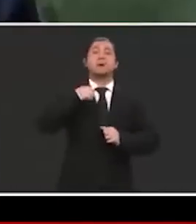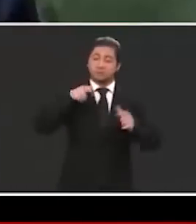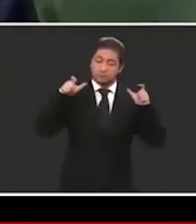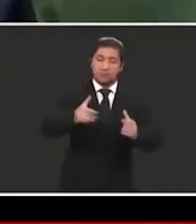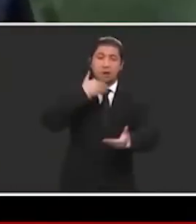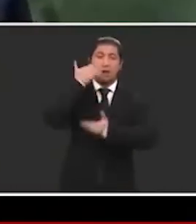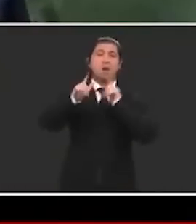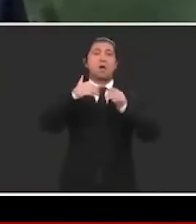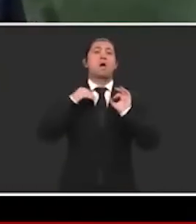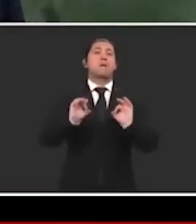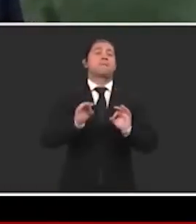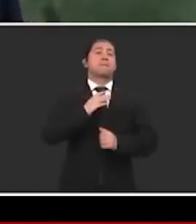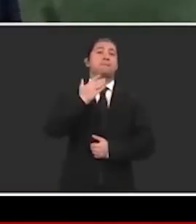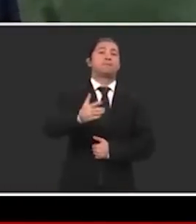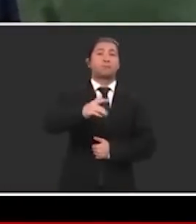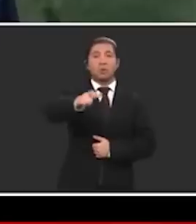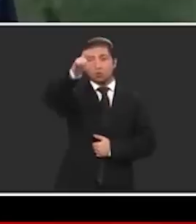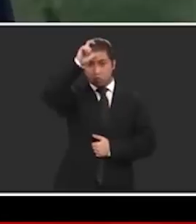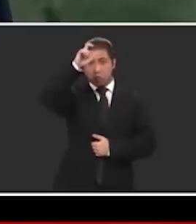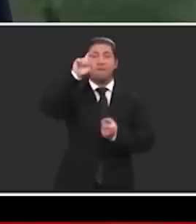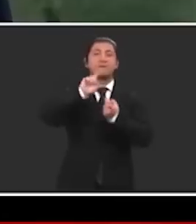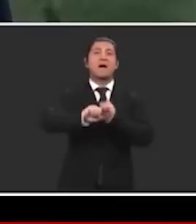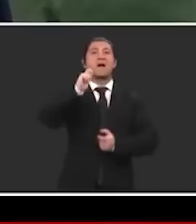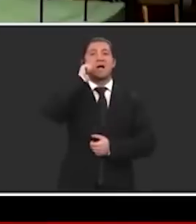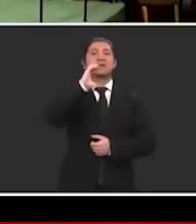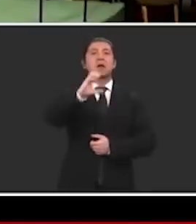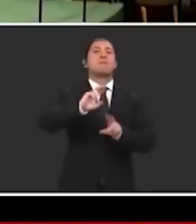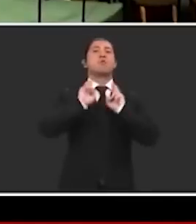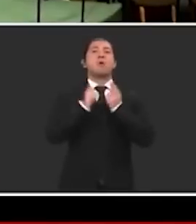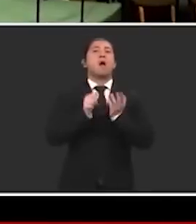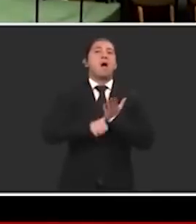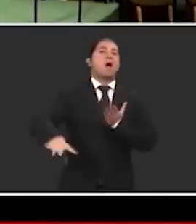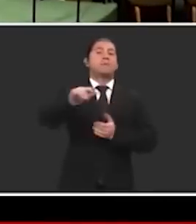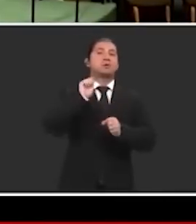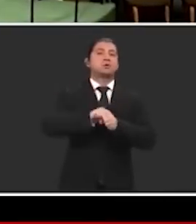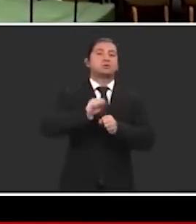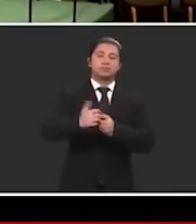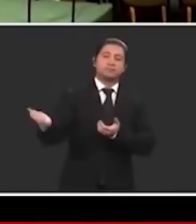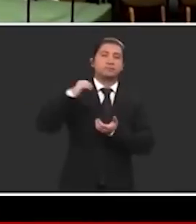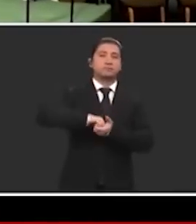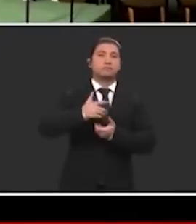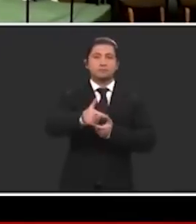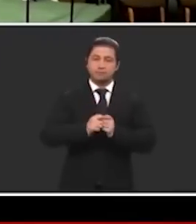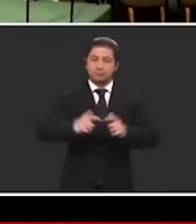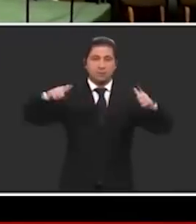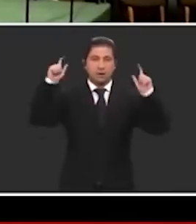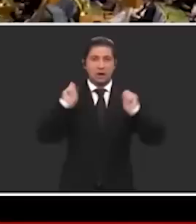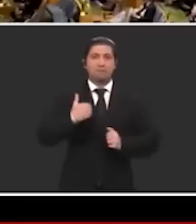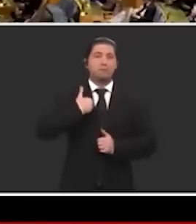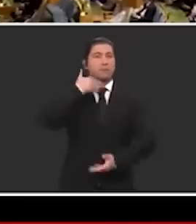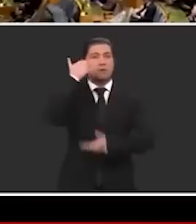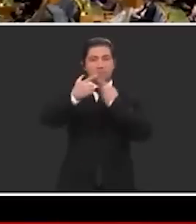ettik. Türk ve İslam dünyasıyla işbirliğimizi geliştirme irademizi teyit